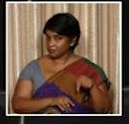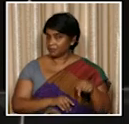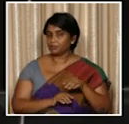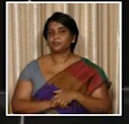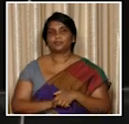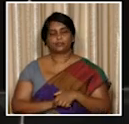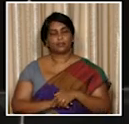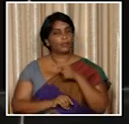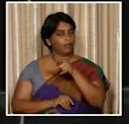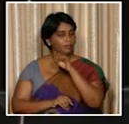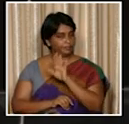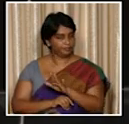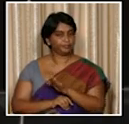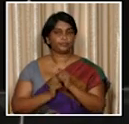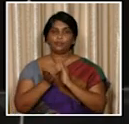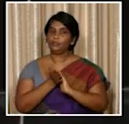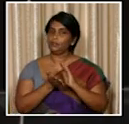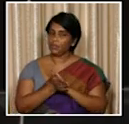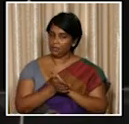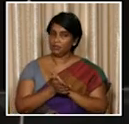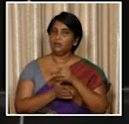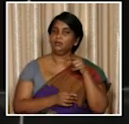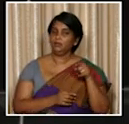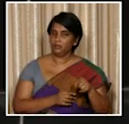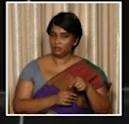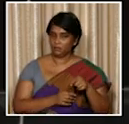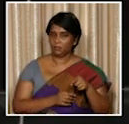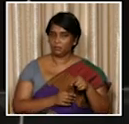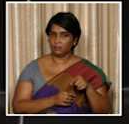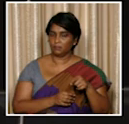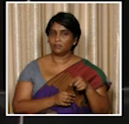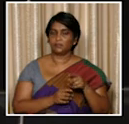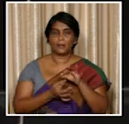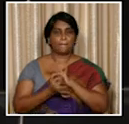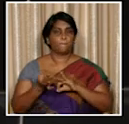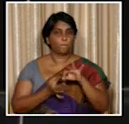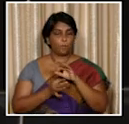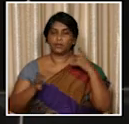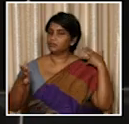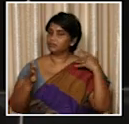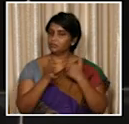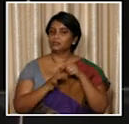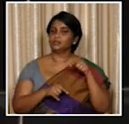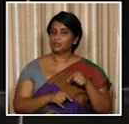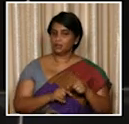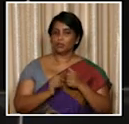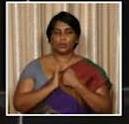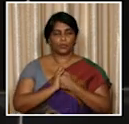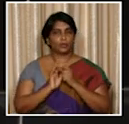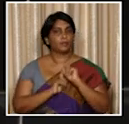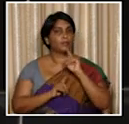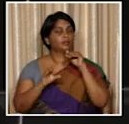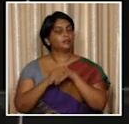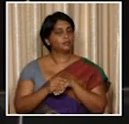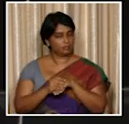அவரது சேவைகள் ஜனநாயக வரலாற்றிலே தடம் படித்துள்ளதை இந்த உயர் சபையிலே கூற நான்